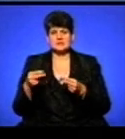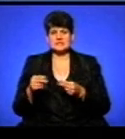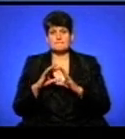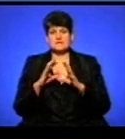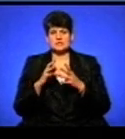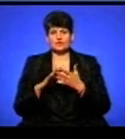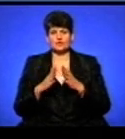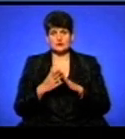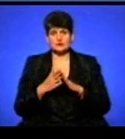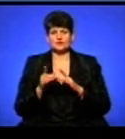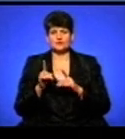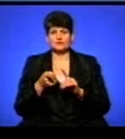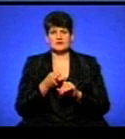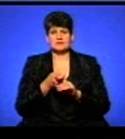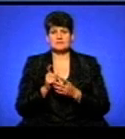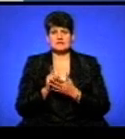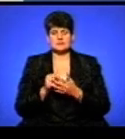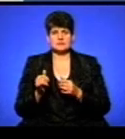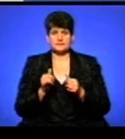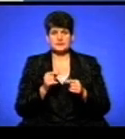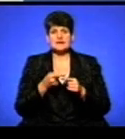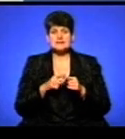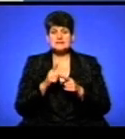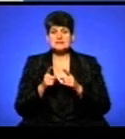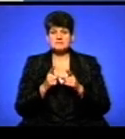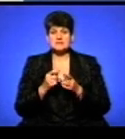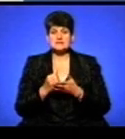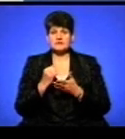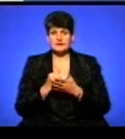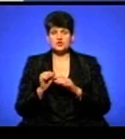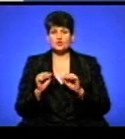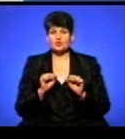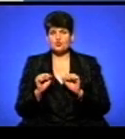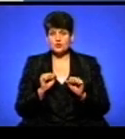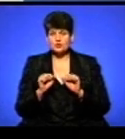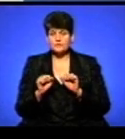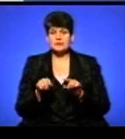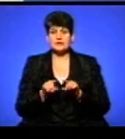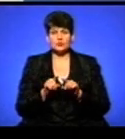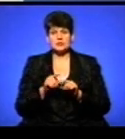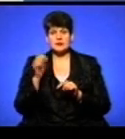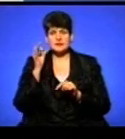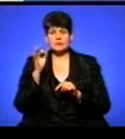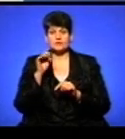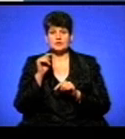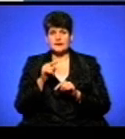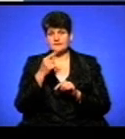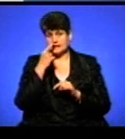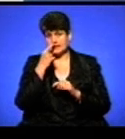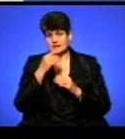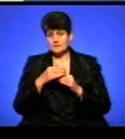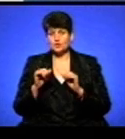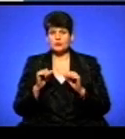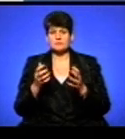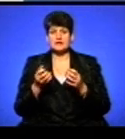щодо пенсійного забезпечення. Отже, такі зміни затверджено урядом. Також нагадаю про те, що віднедавна і уряд